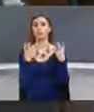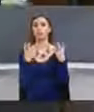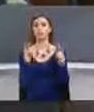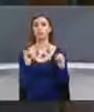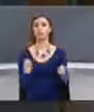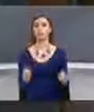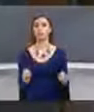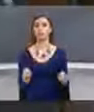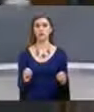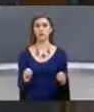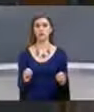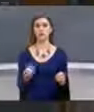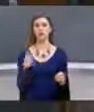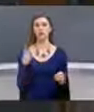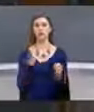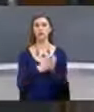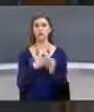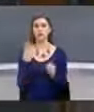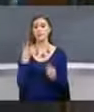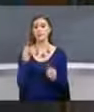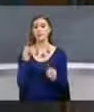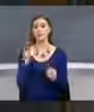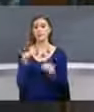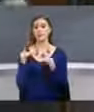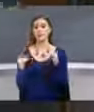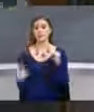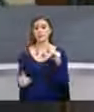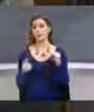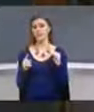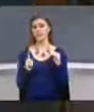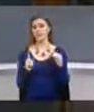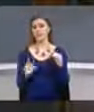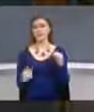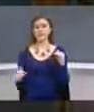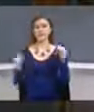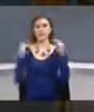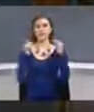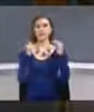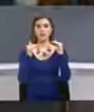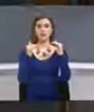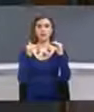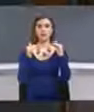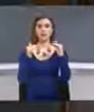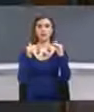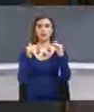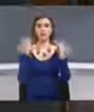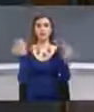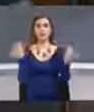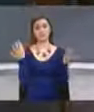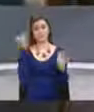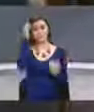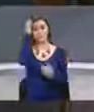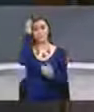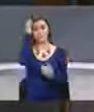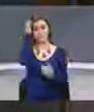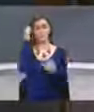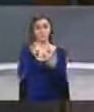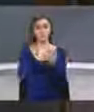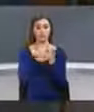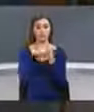nëse njëra gjini përfaqësohet më pak se 40% në për institucionet publike. Por, unë në